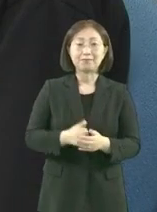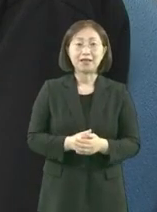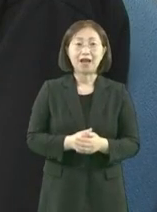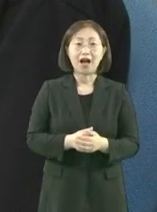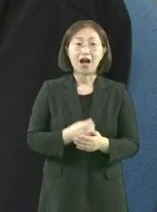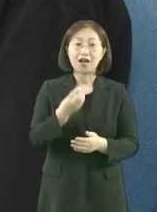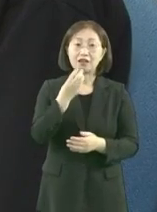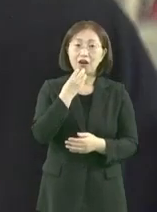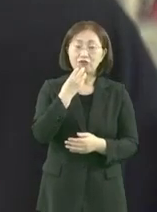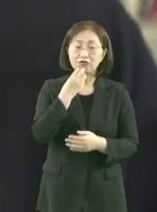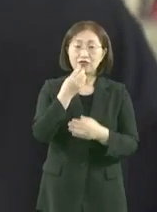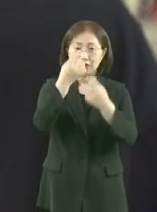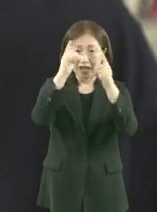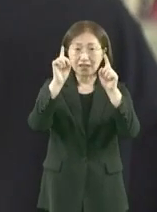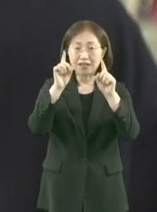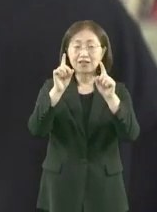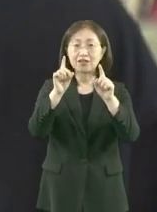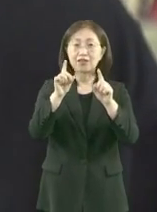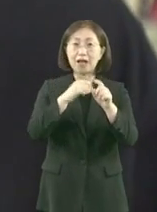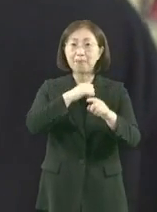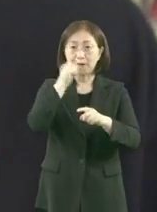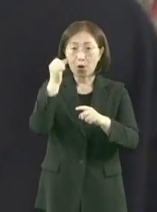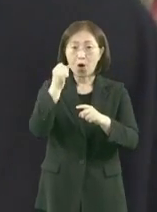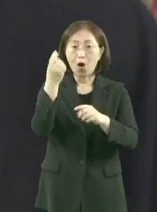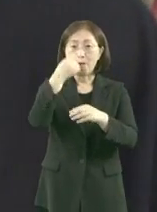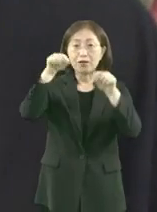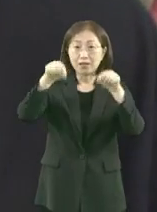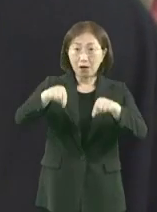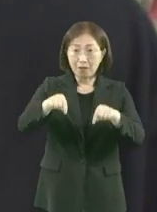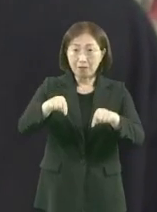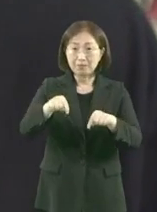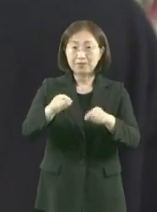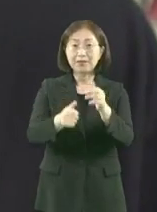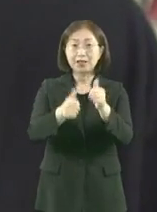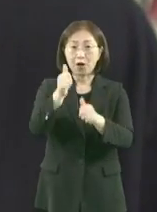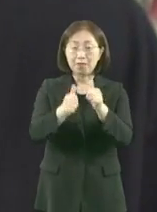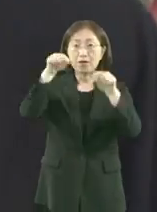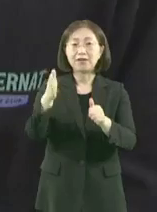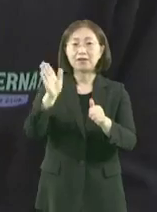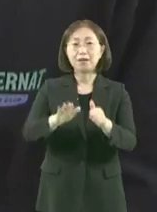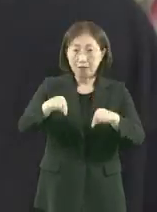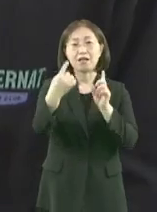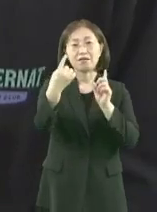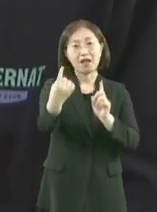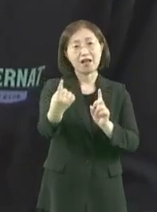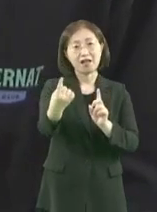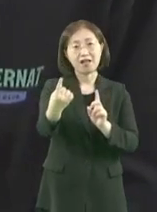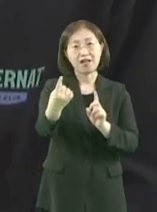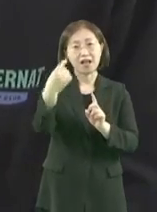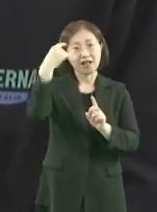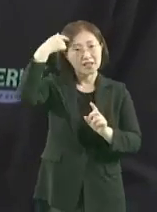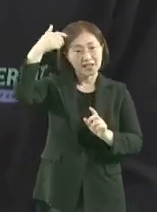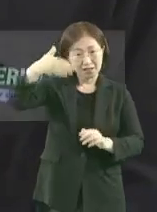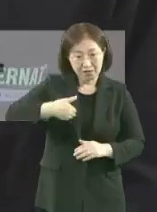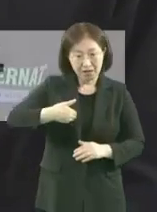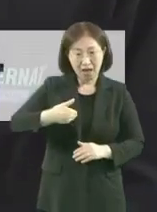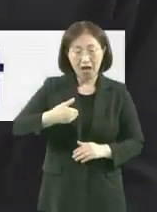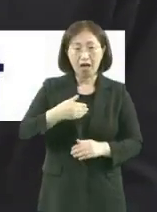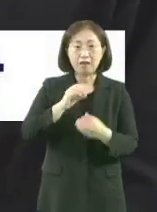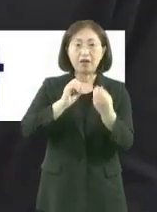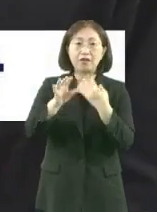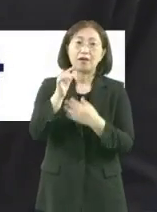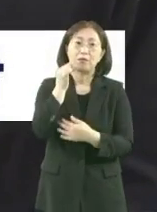등 명문대 면접까지 올라갔지만 사람 간 대면이란 극도의 공포감 속에 질문에 말문을 닫은